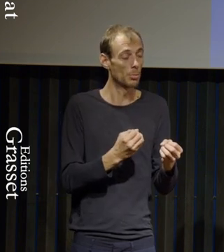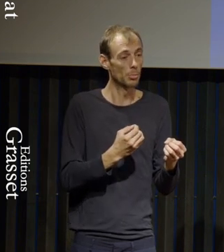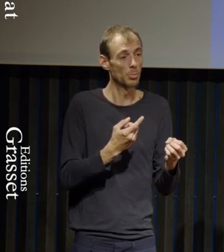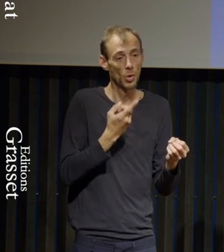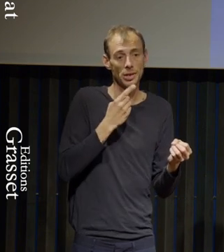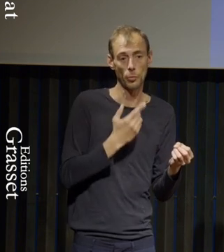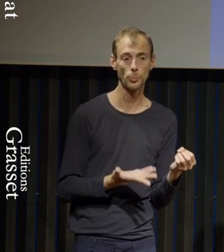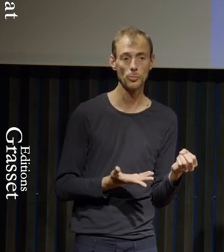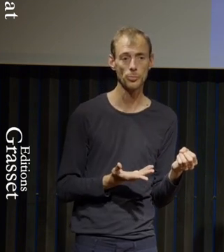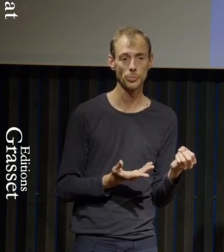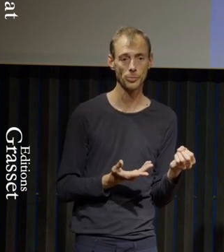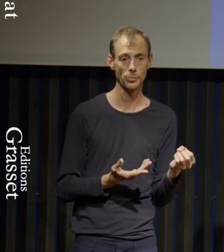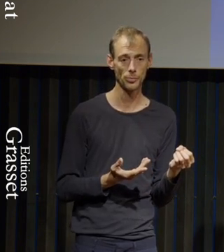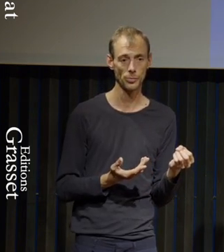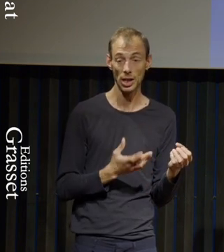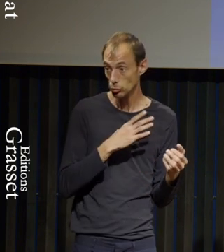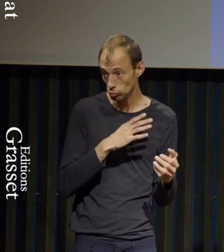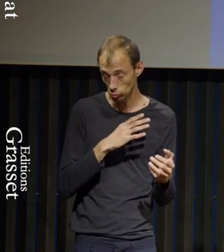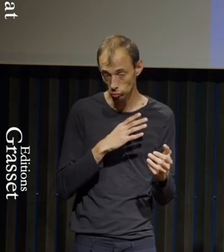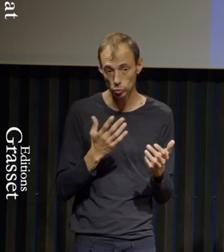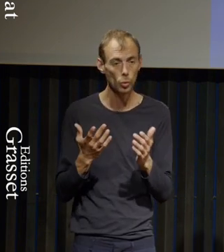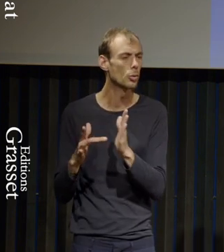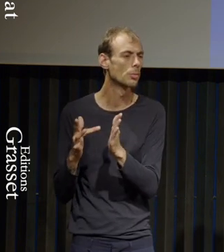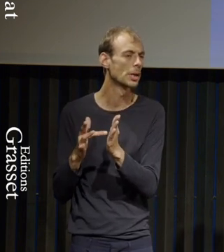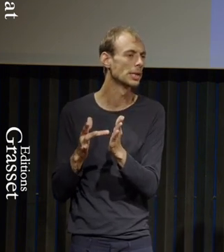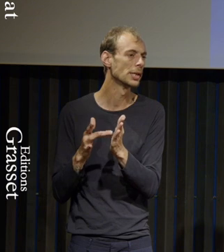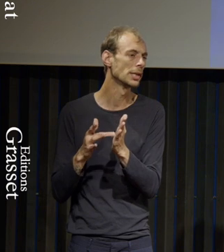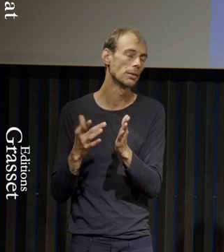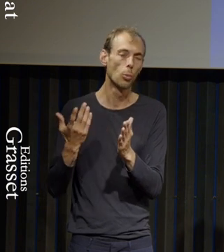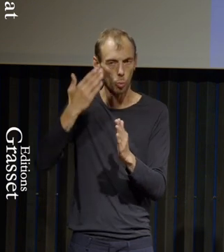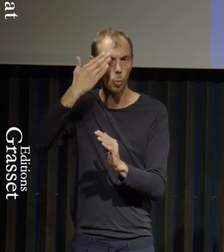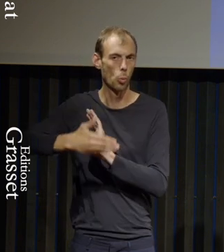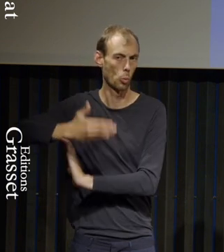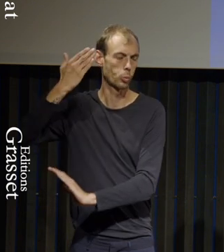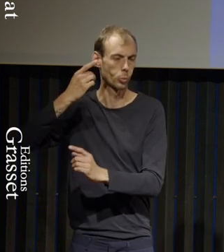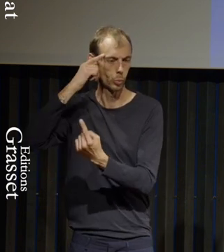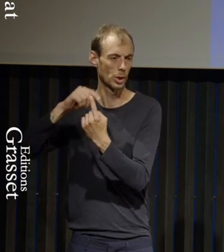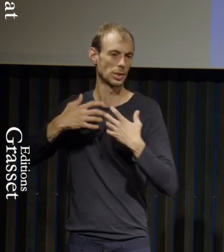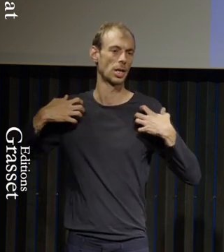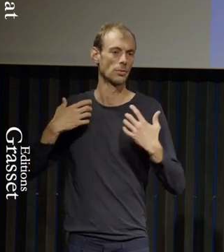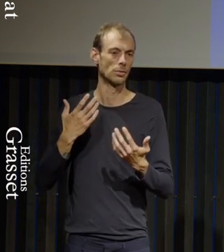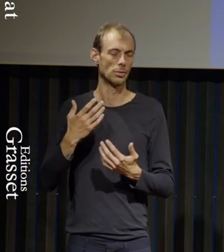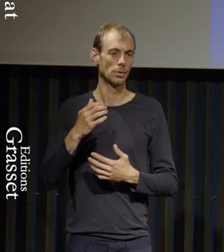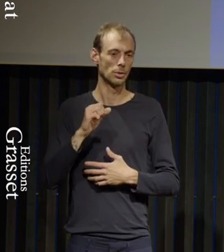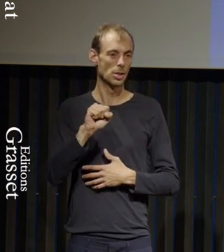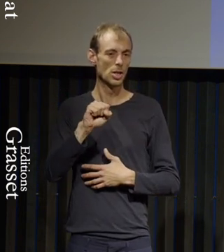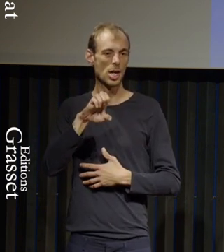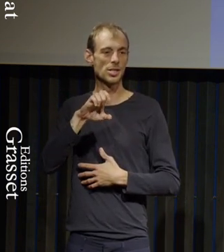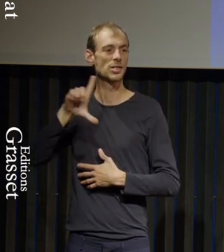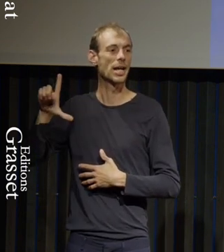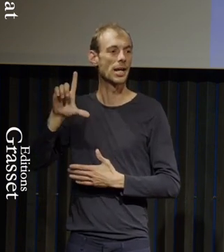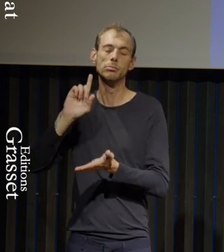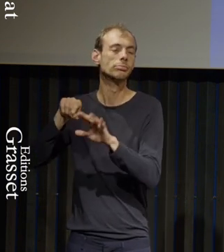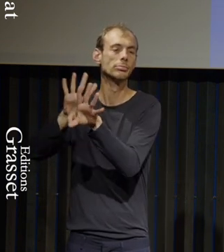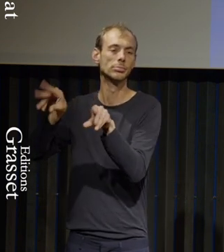de grande qualité, publiés dans l'une des revues les plus prestigieuses de science, qui s'appelle Cell, c'est une équipe israélienne qui a